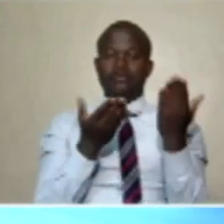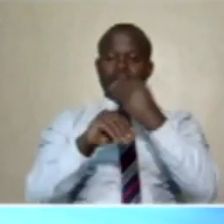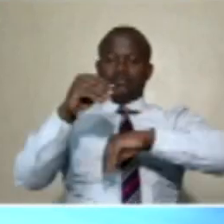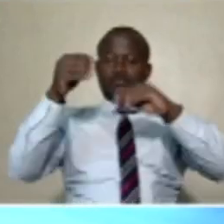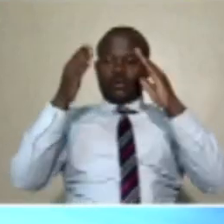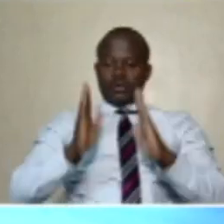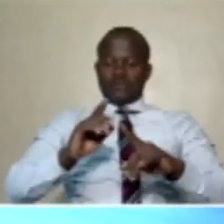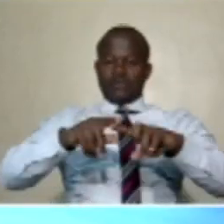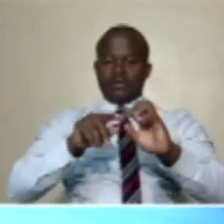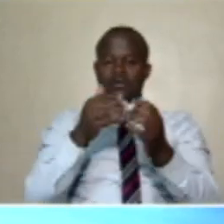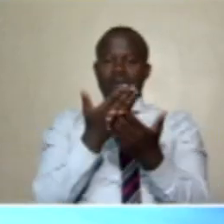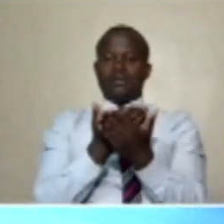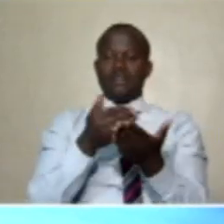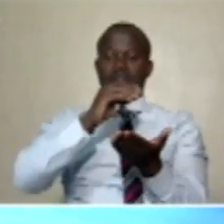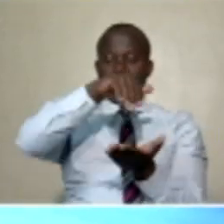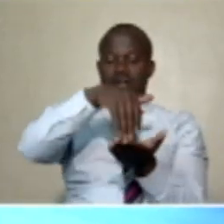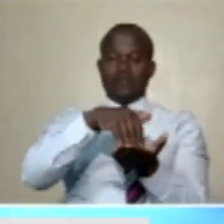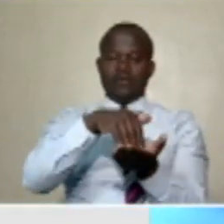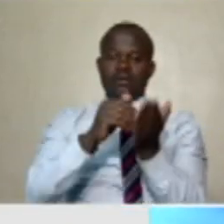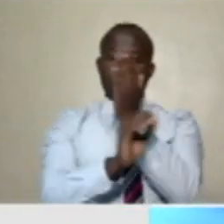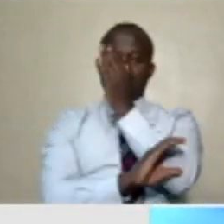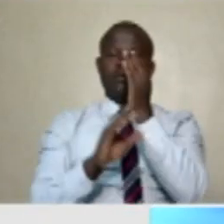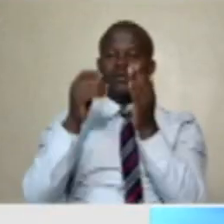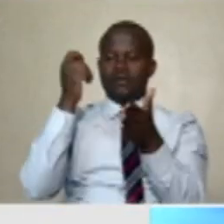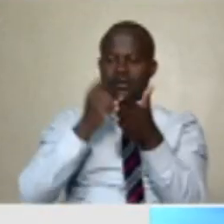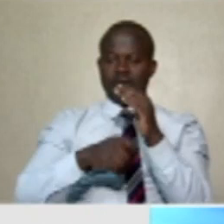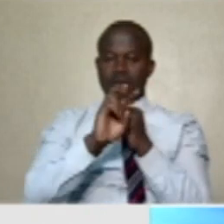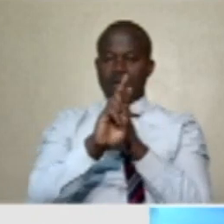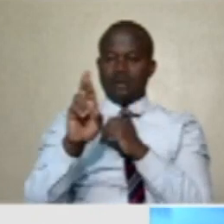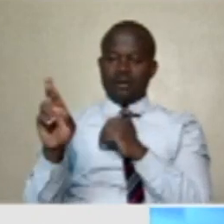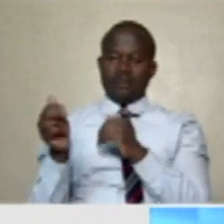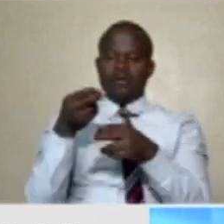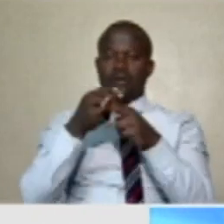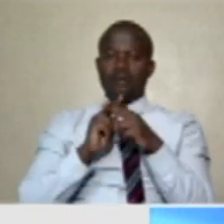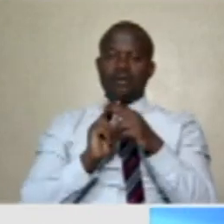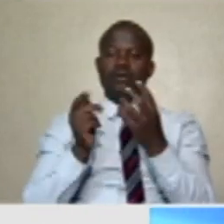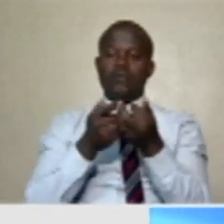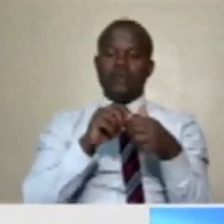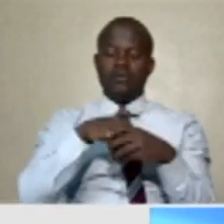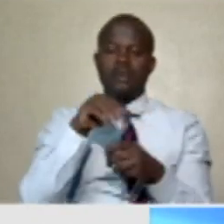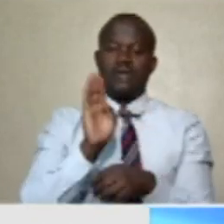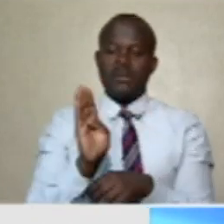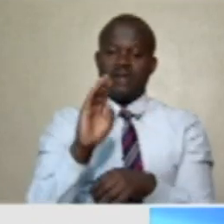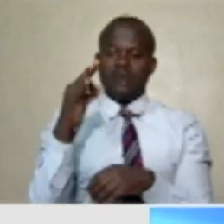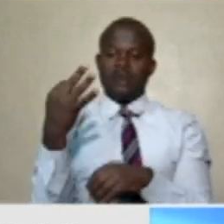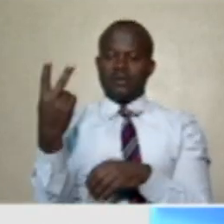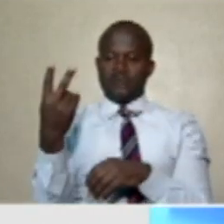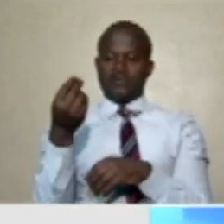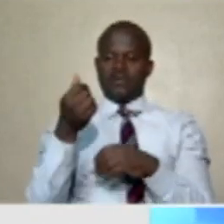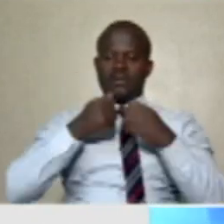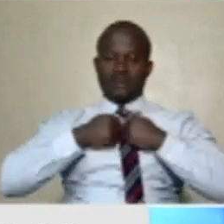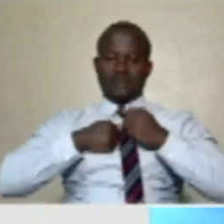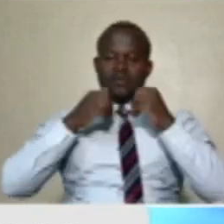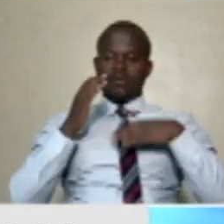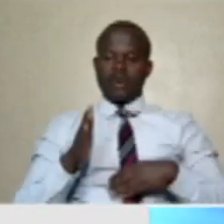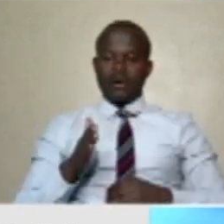Abacuruzi banyuranye mu gihugu barishyuza ikigo cy'igihugu cy'imisoro n'amahoro umwenda ubarirwa muri miliyari 32 z'amafaranga y'u